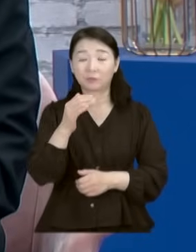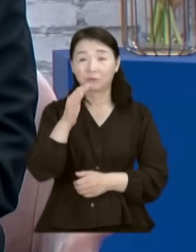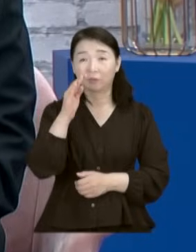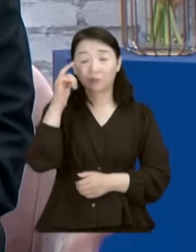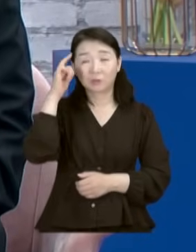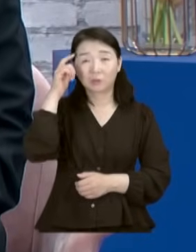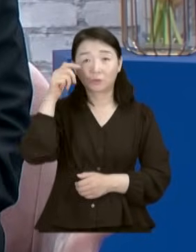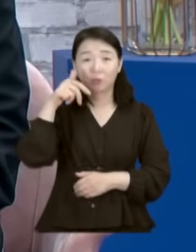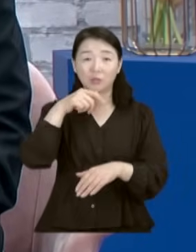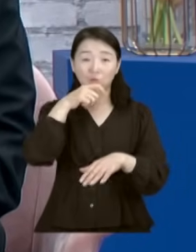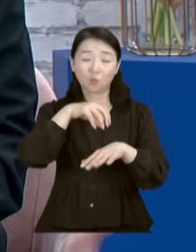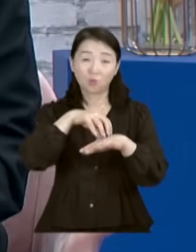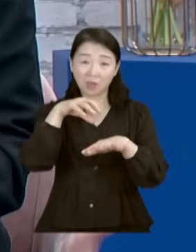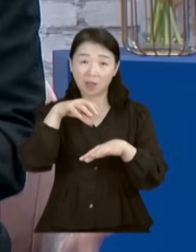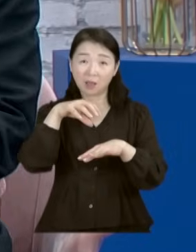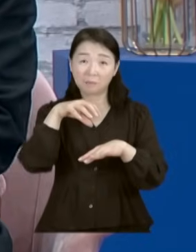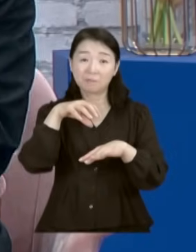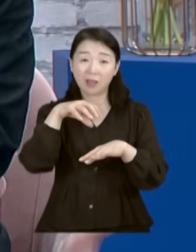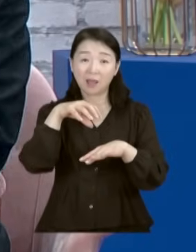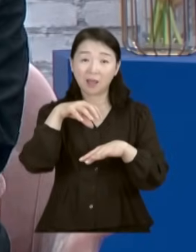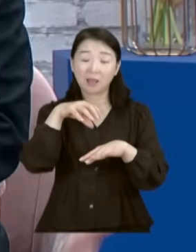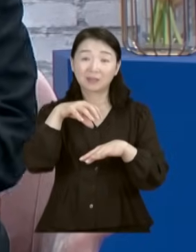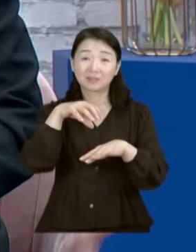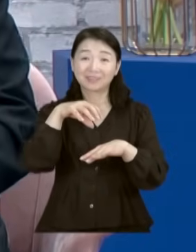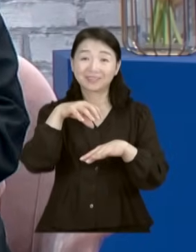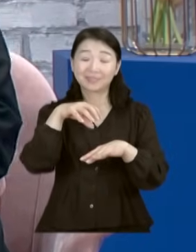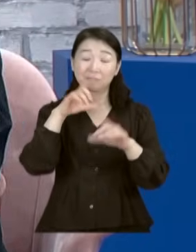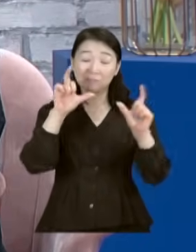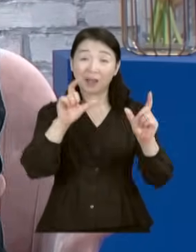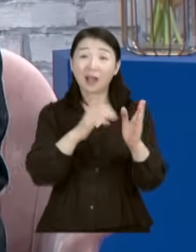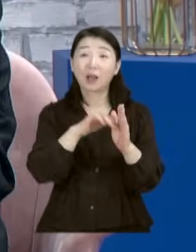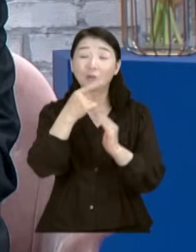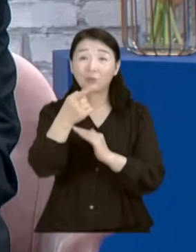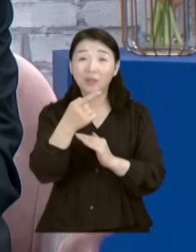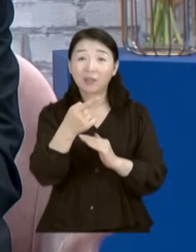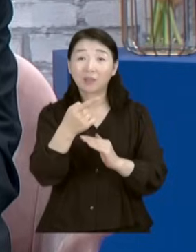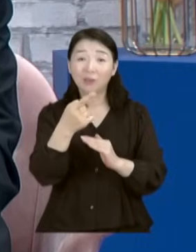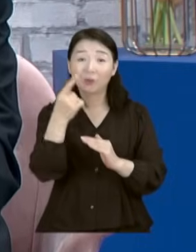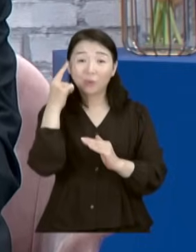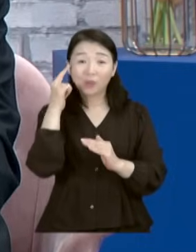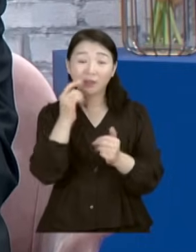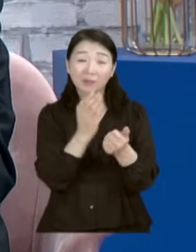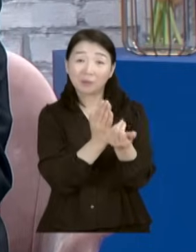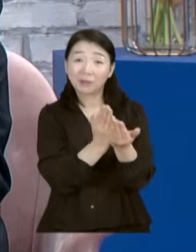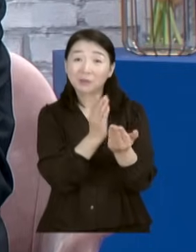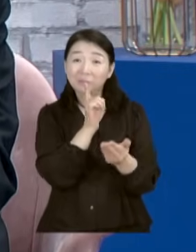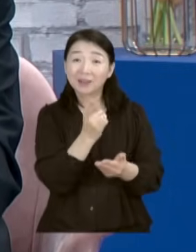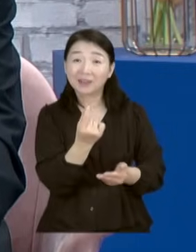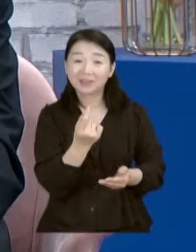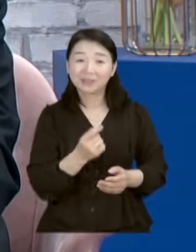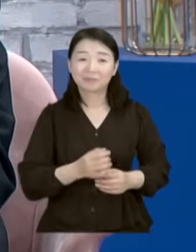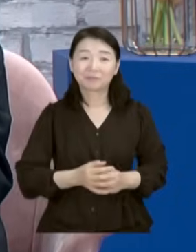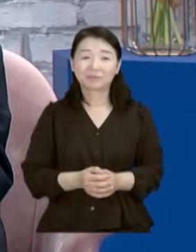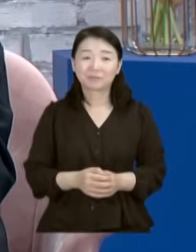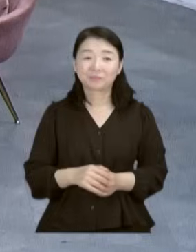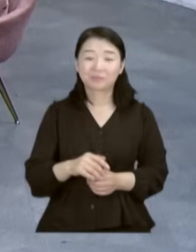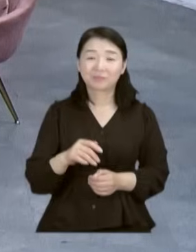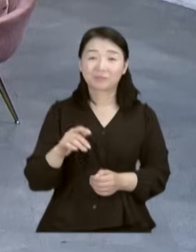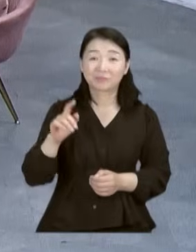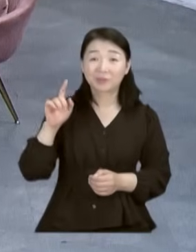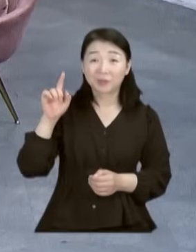뇌종양 판정 이후 하루하루 지금 다 맞춰 주신다고 그랬잖아요 의미가 있어요 의미가 하루하루가